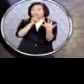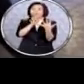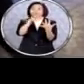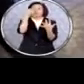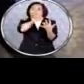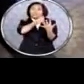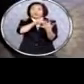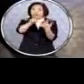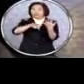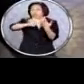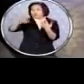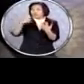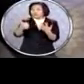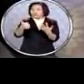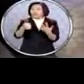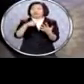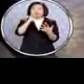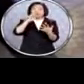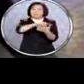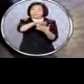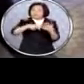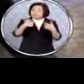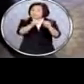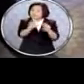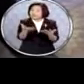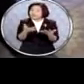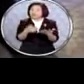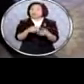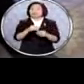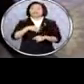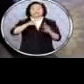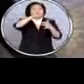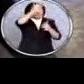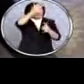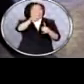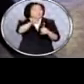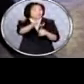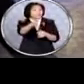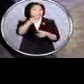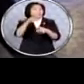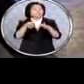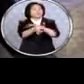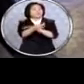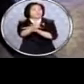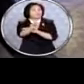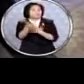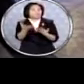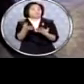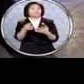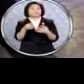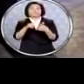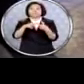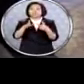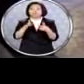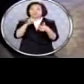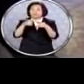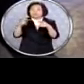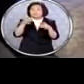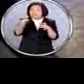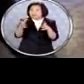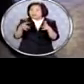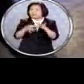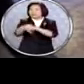那我要问马总统，国民党里面有多少人涉及到贿选，有人涉及到买票，